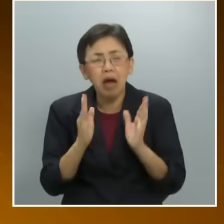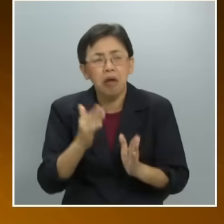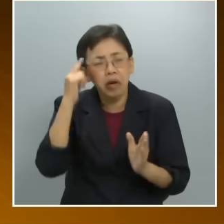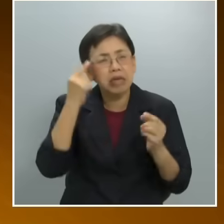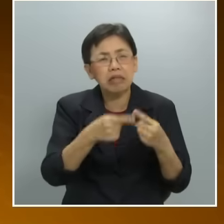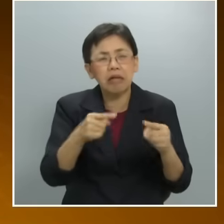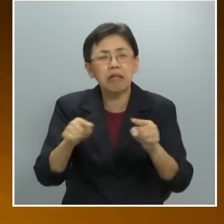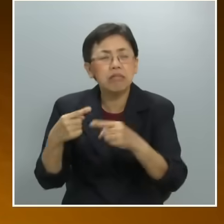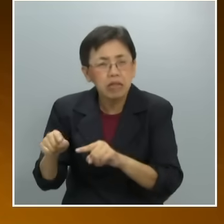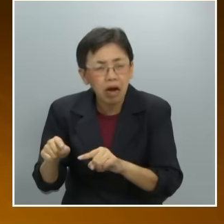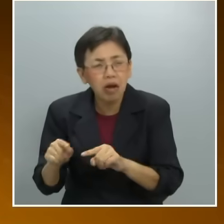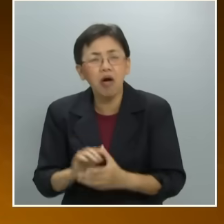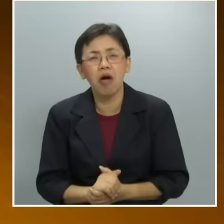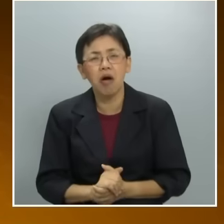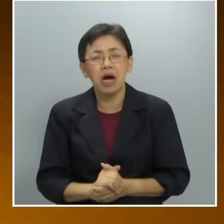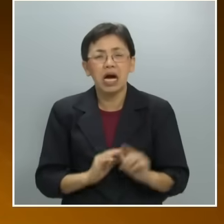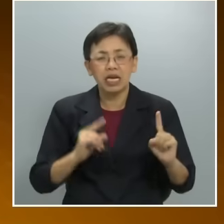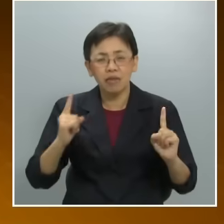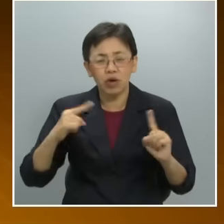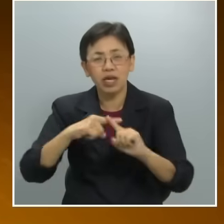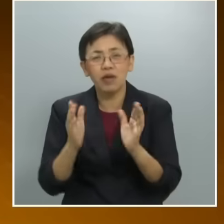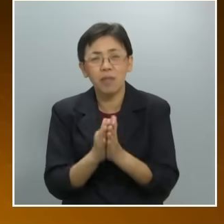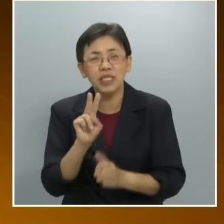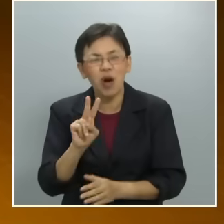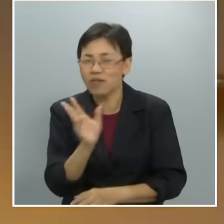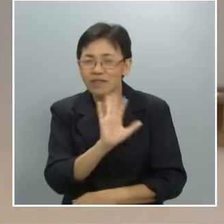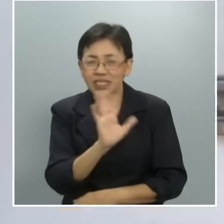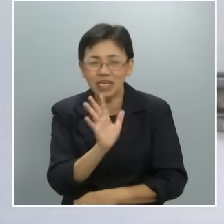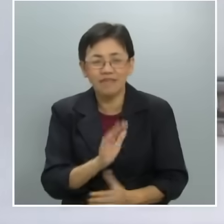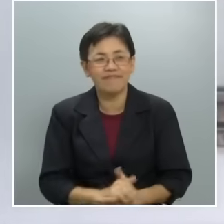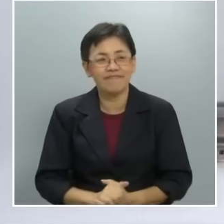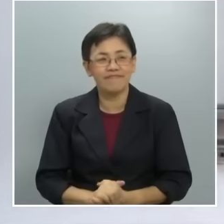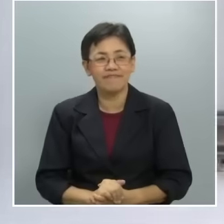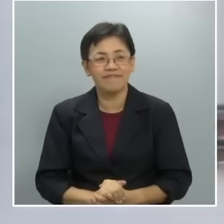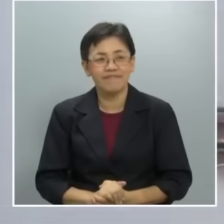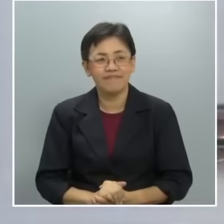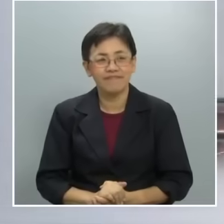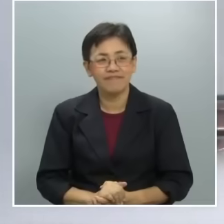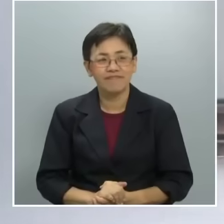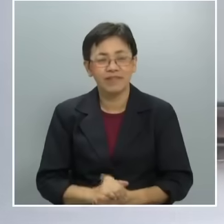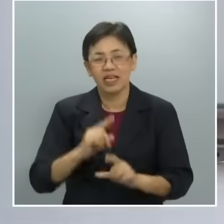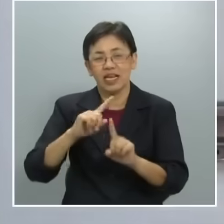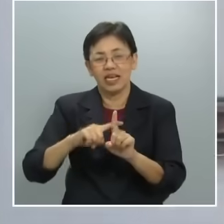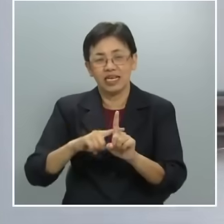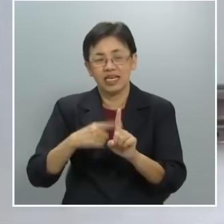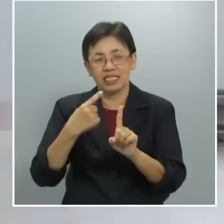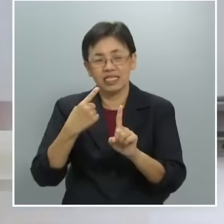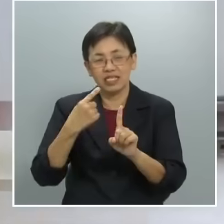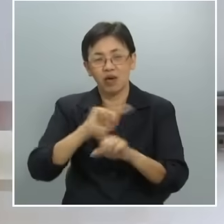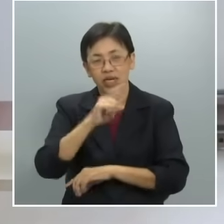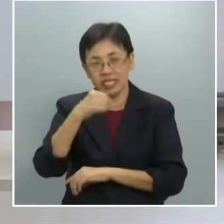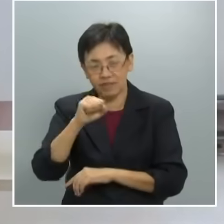มันไม่คณิตศาสตร์1บวก1ต้องเป็น2 วันที่10เนี่ยรู้เรื่องหมดทุกอย่างนะ